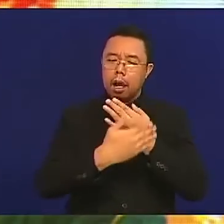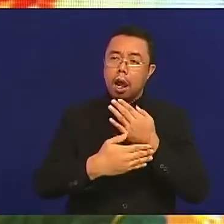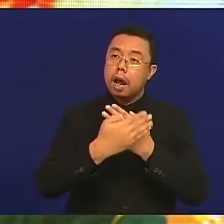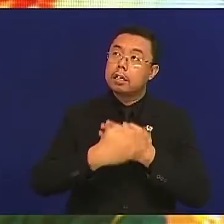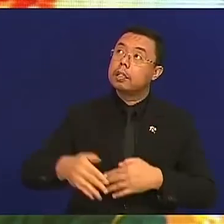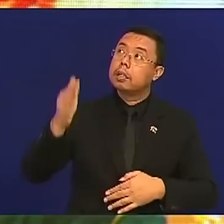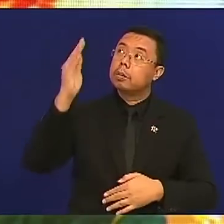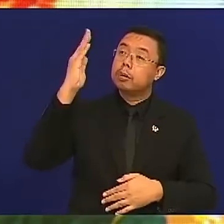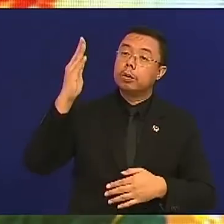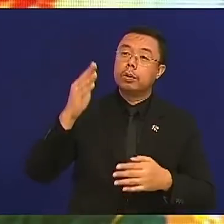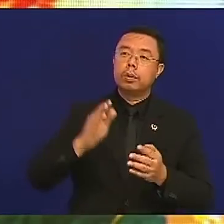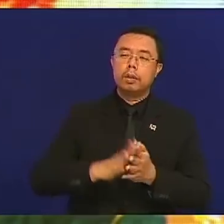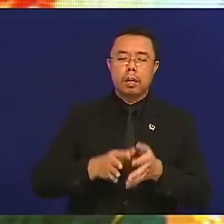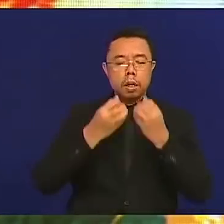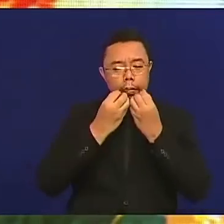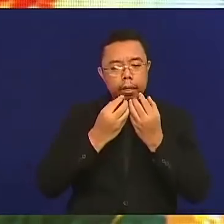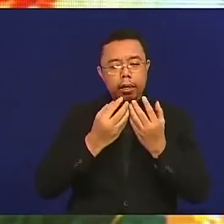menyatakan kasih-Mu,